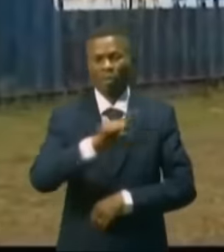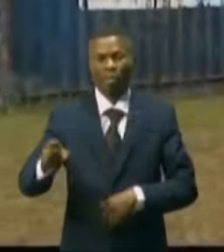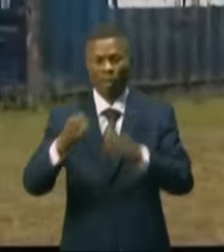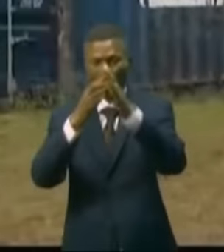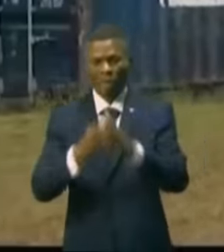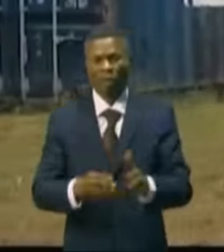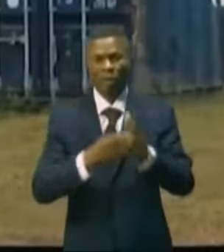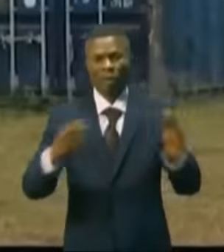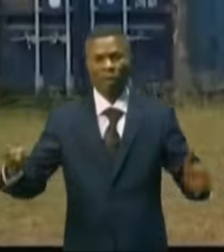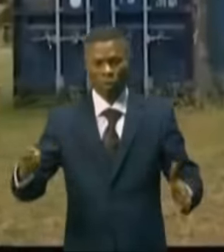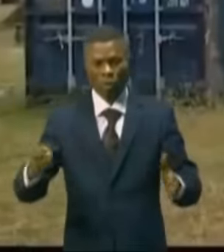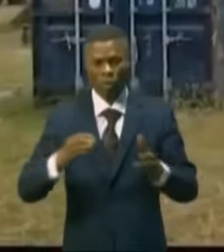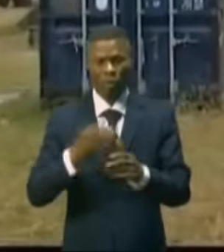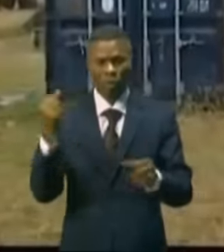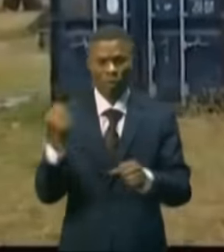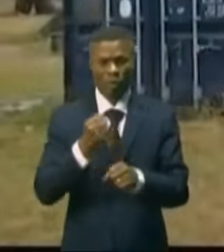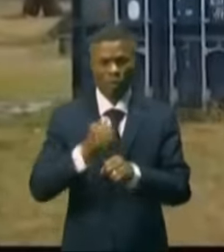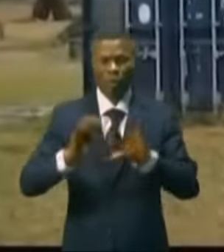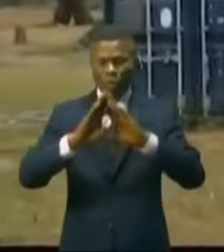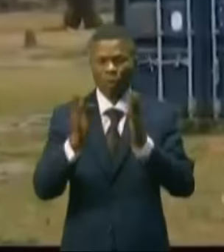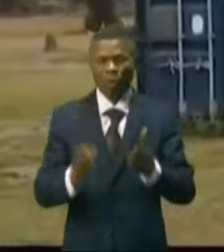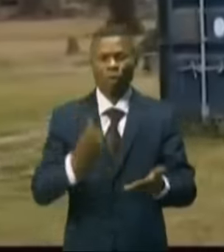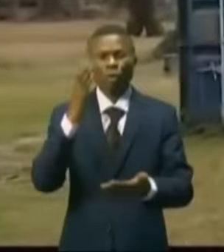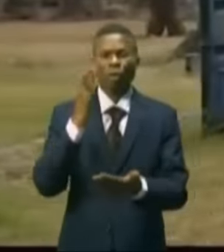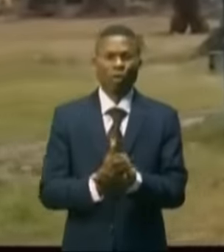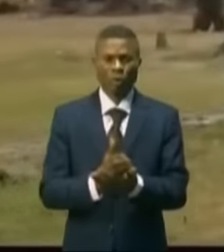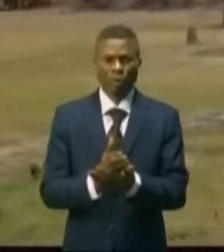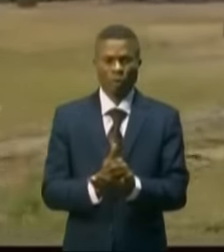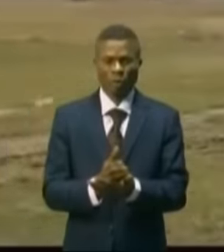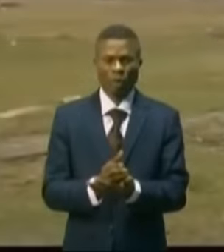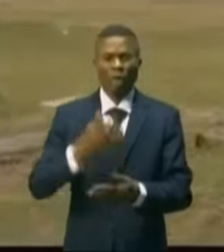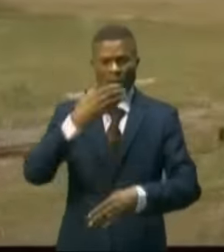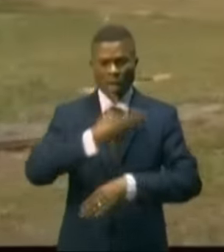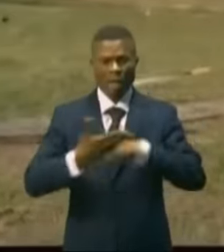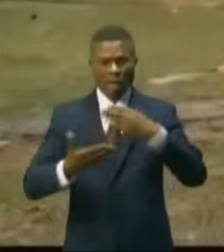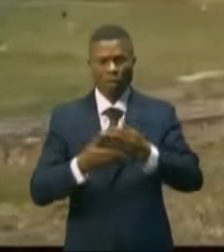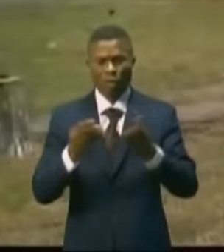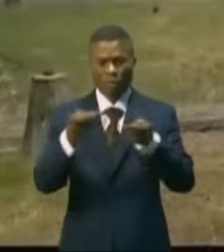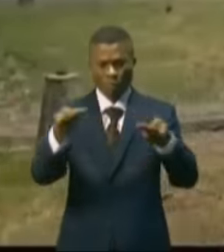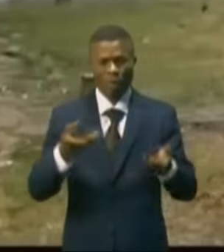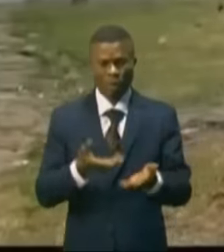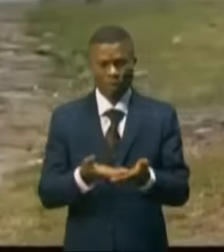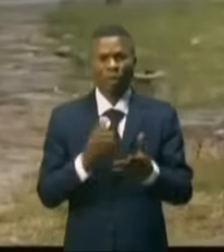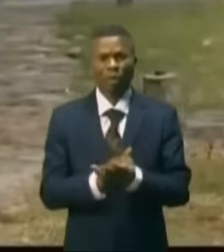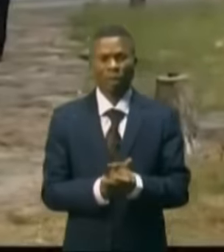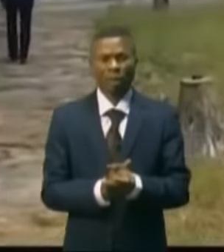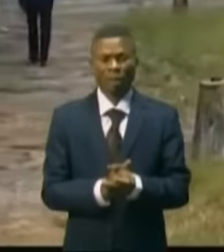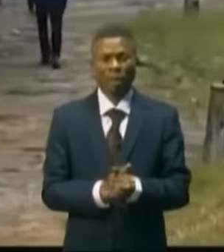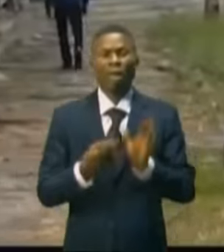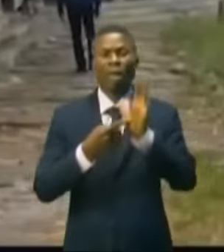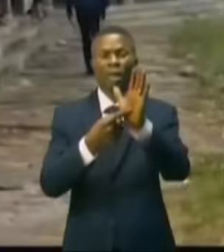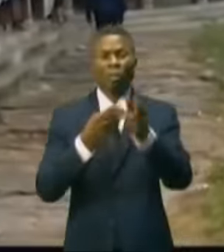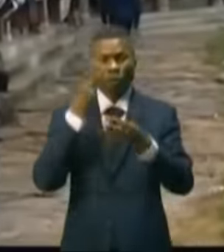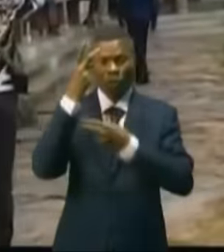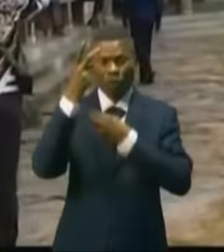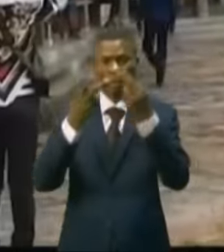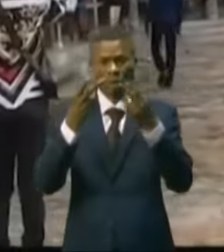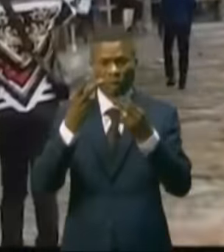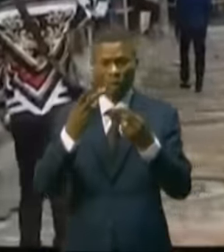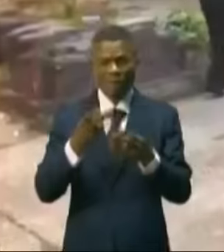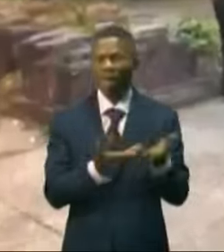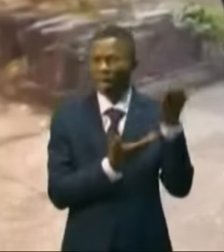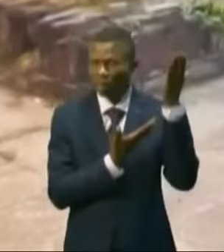1990, d'où les travaux en cours pour la rénovation du site. C'est ce qui justifie la visite très